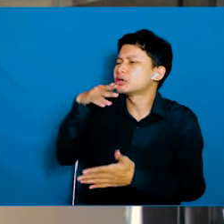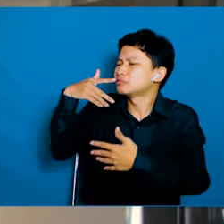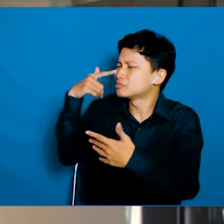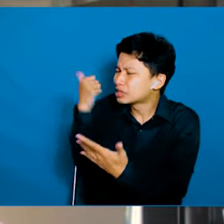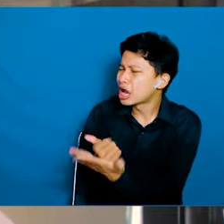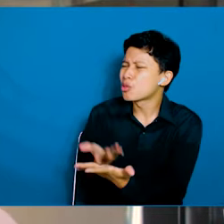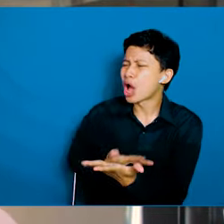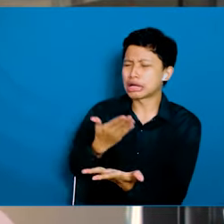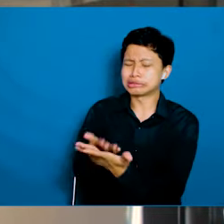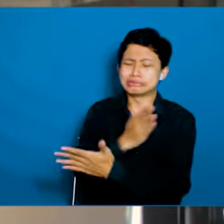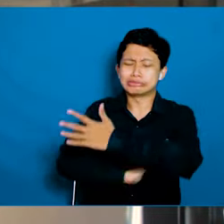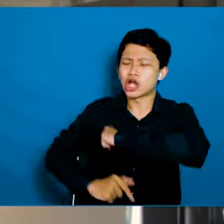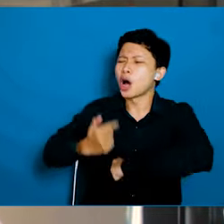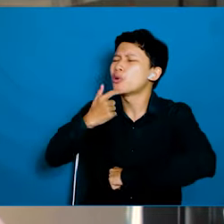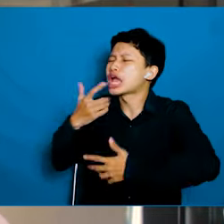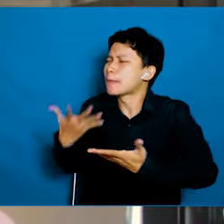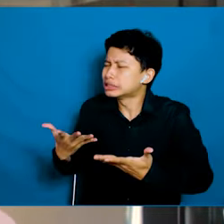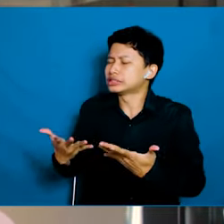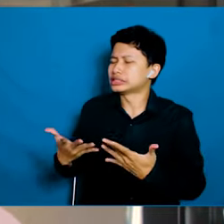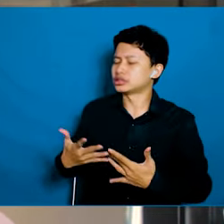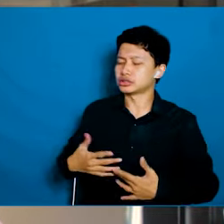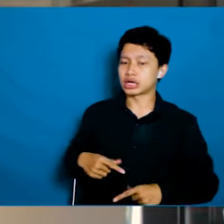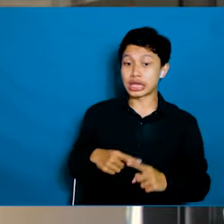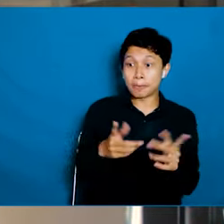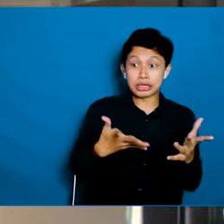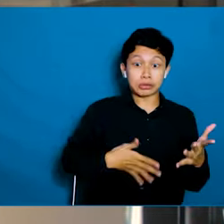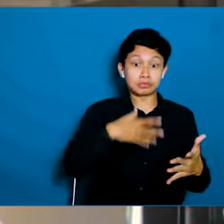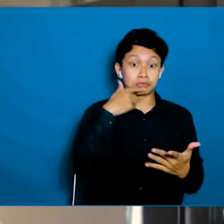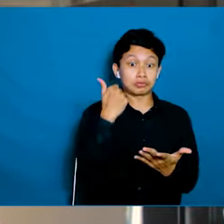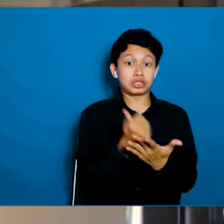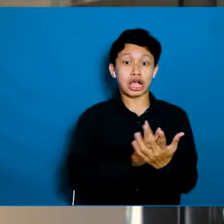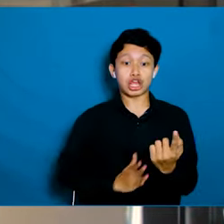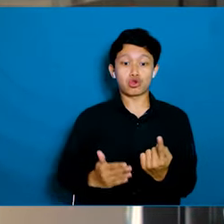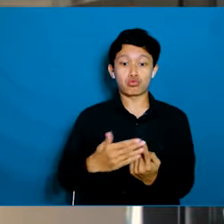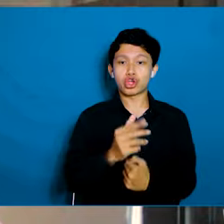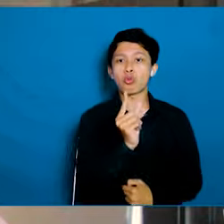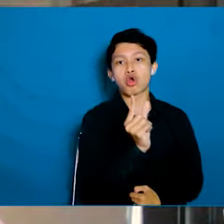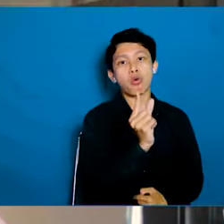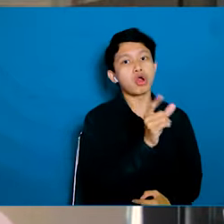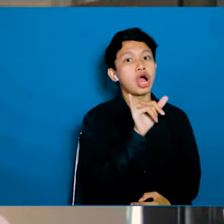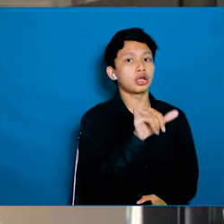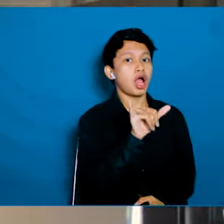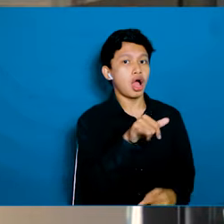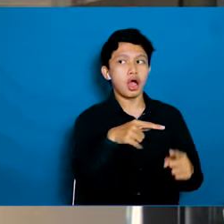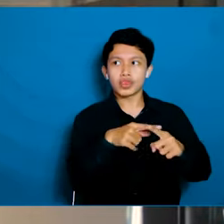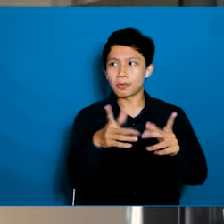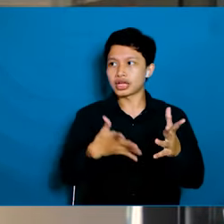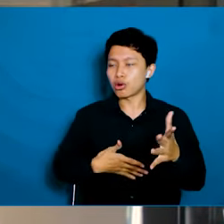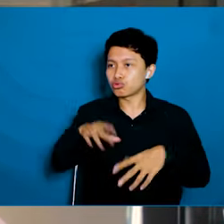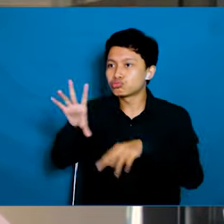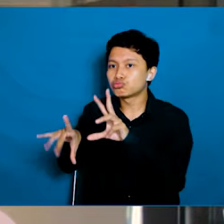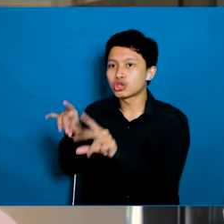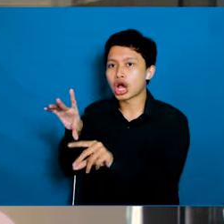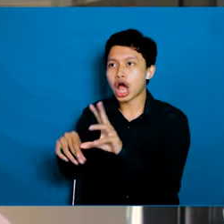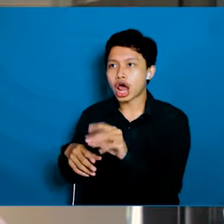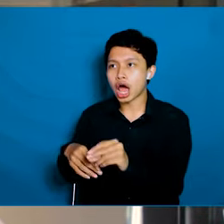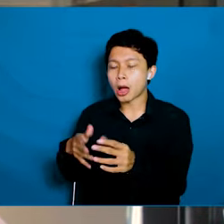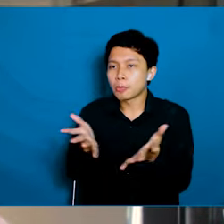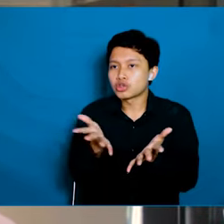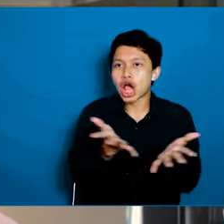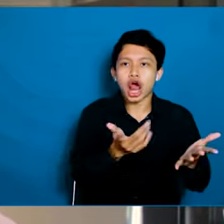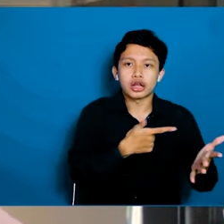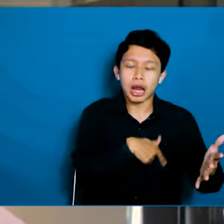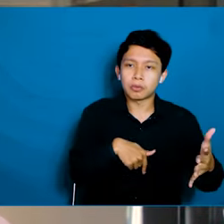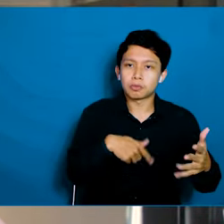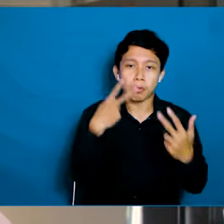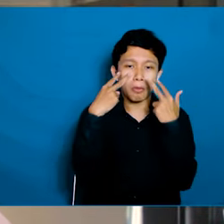maunya apa tuh gitu. Mesti begitu, padahal sebenarnya ini sudah dilindungi oleh undang-undang, tetapi oleh penyelenggara dan pengawas lah